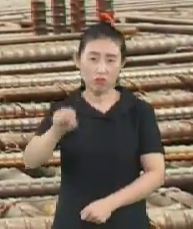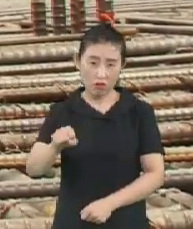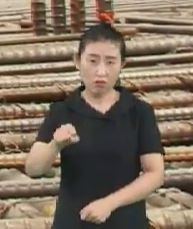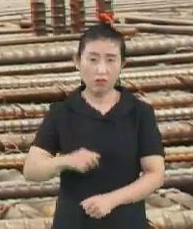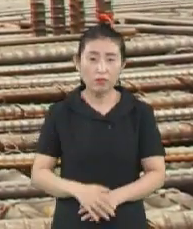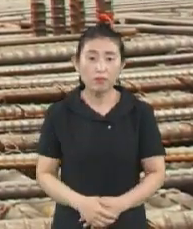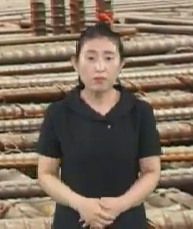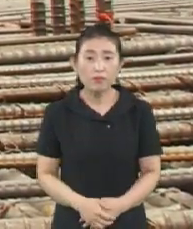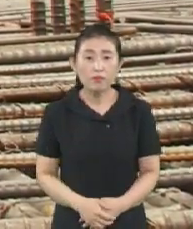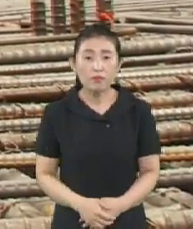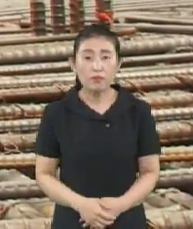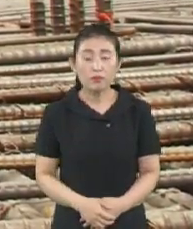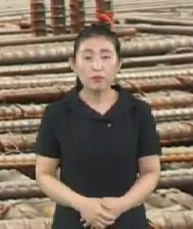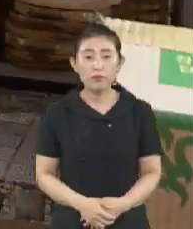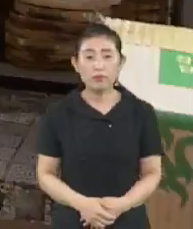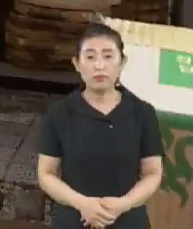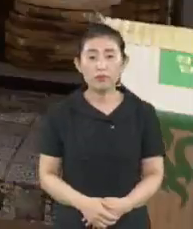그쳤습니다